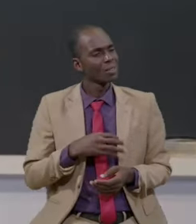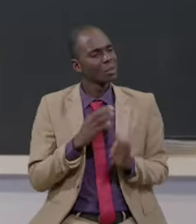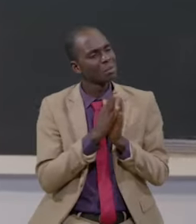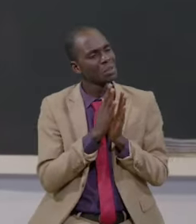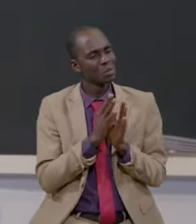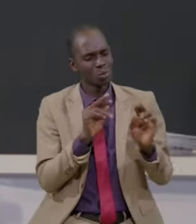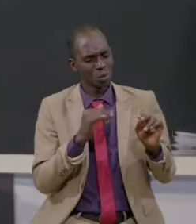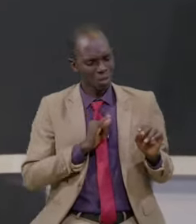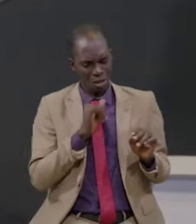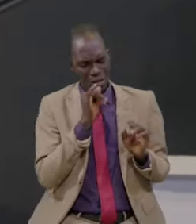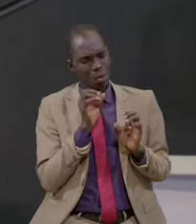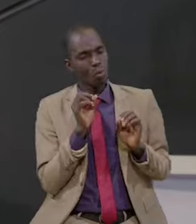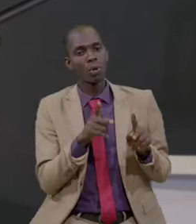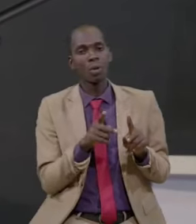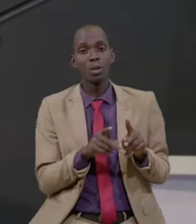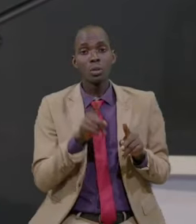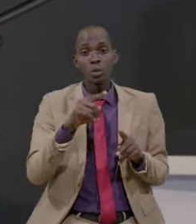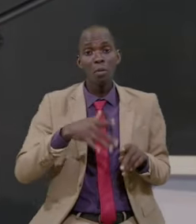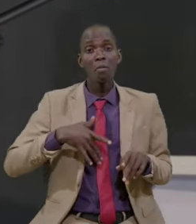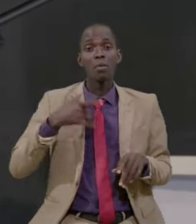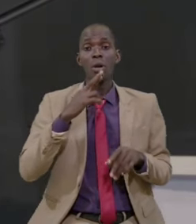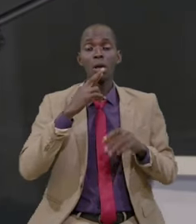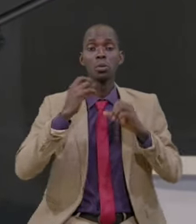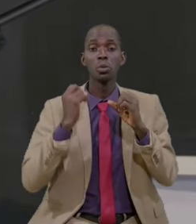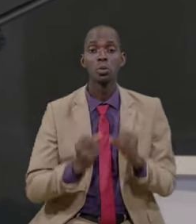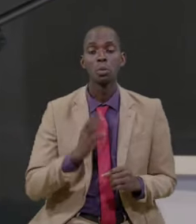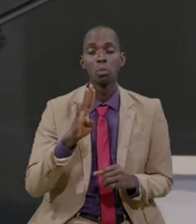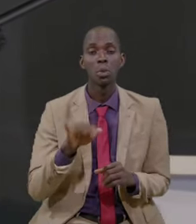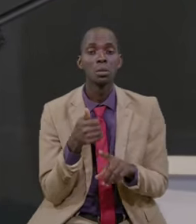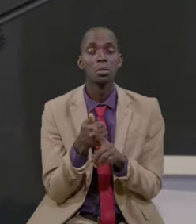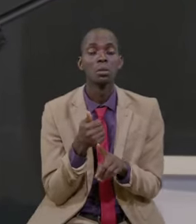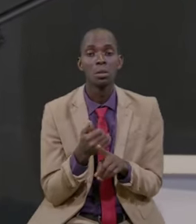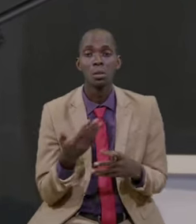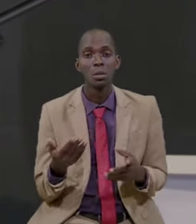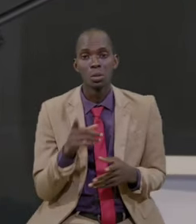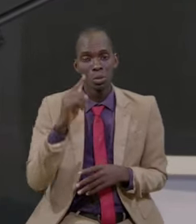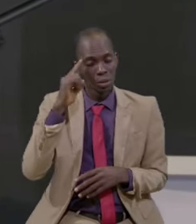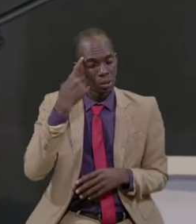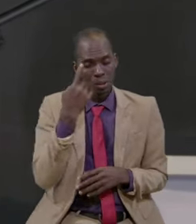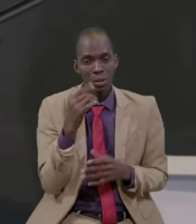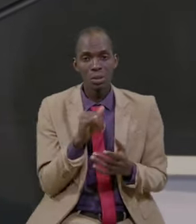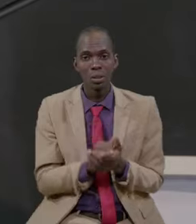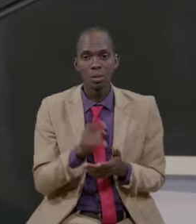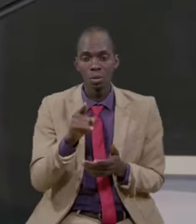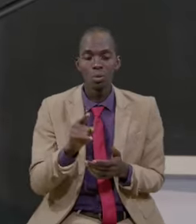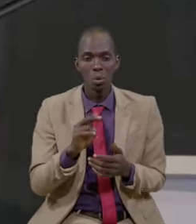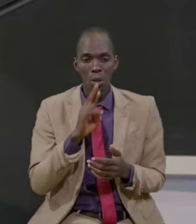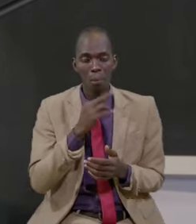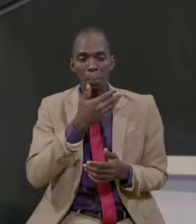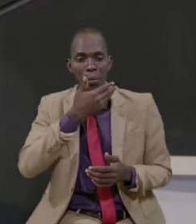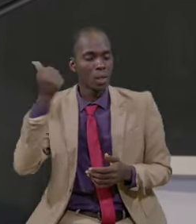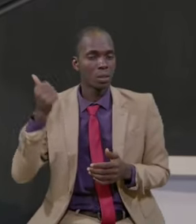lui-même. Il pense que je suis Christ dans toutes ces années. Est-ce qu'il y a besoin de prière, prière personnelle? Est-ce qu'il y a